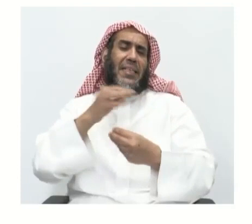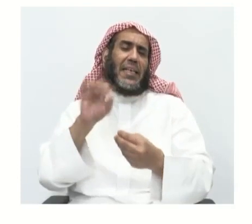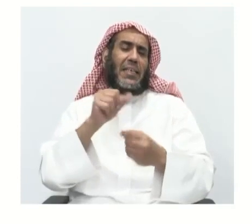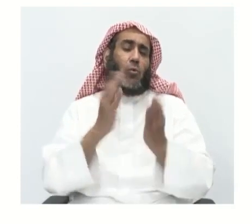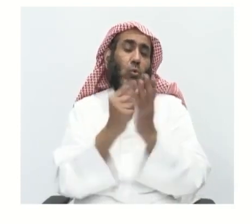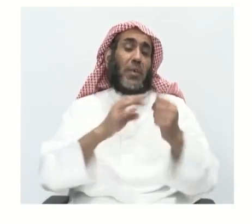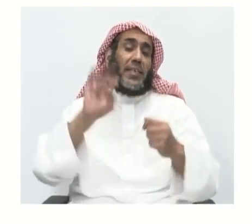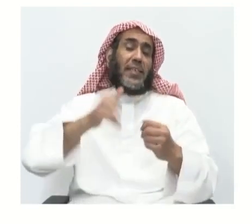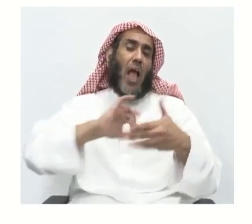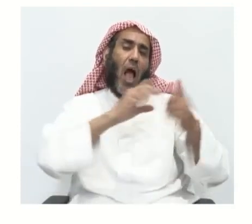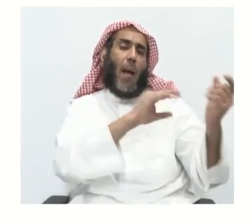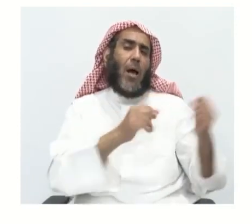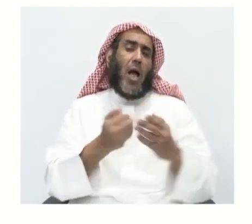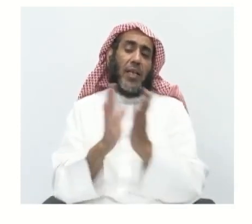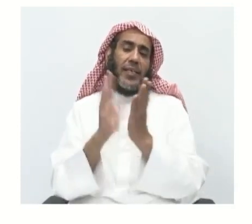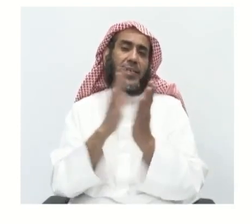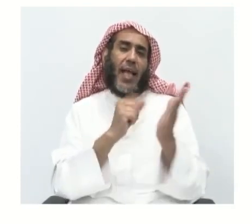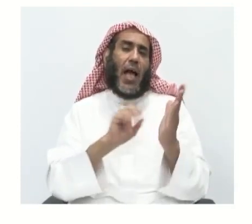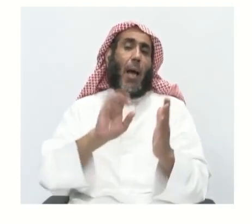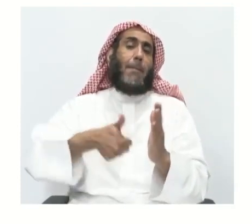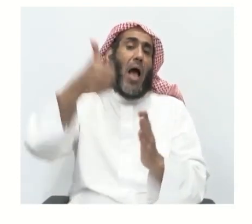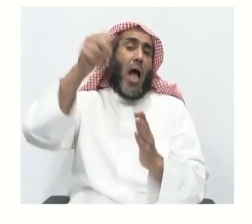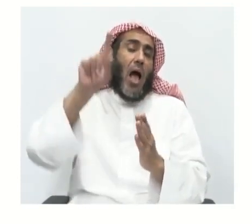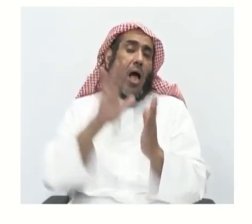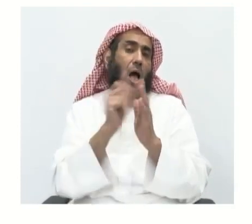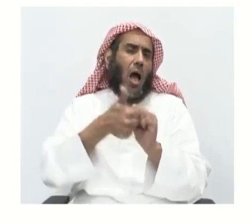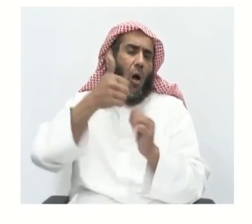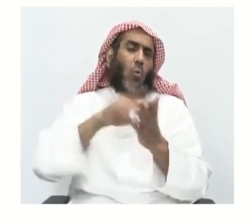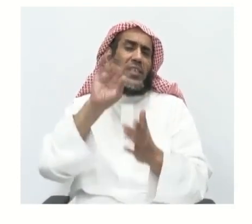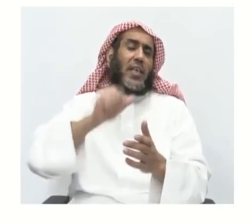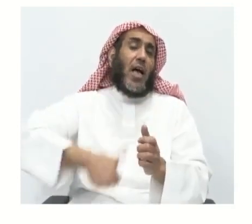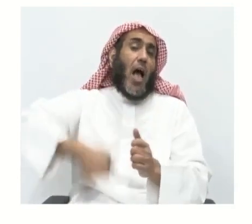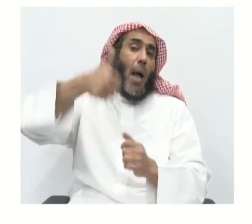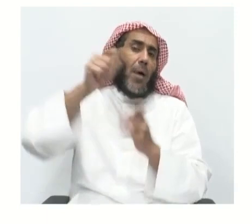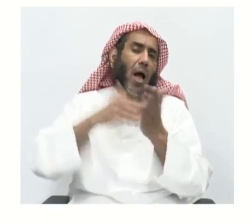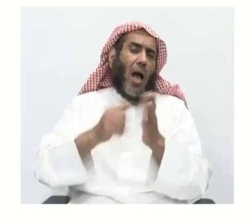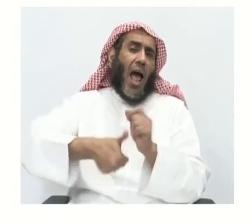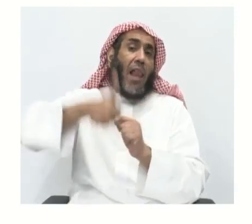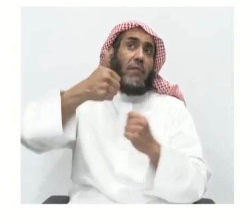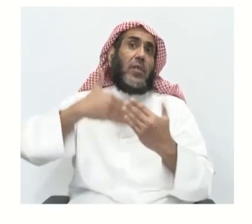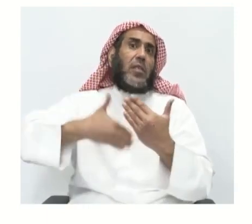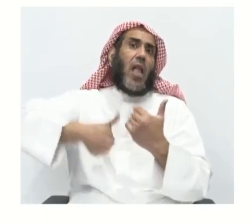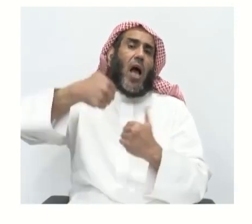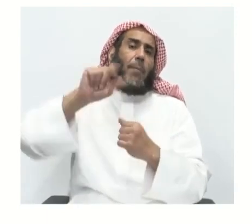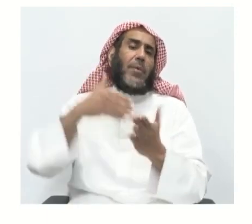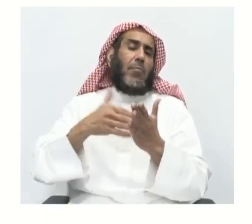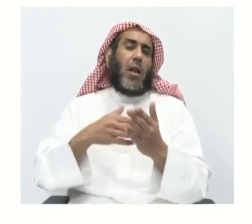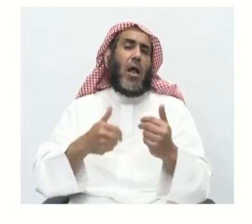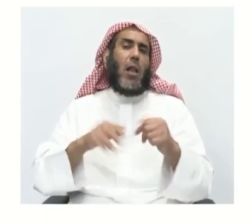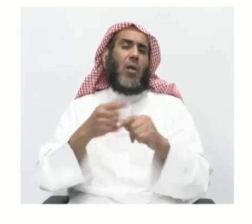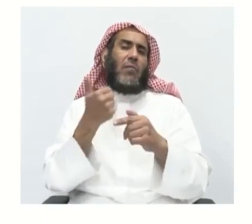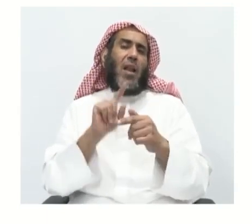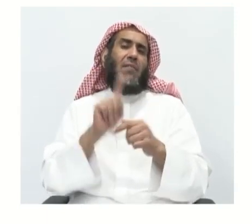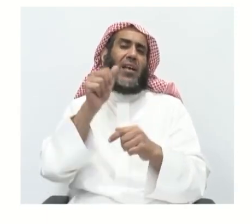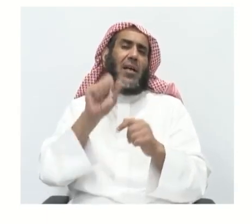اجد وافيا الا الكتابه كتابه هنا والصحابه هنا تمرد الصحابه والكتابه قد لحقتها الف الاطلاق لانها متحركه بالفتح في